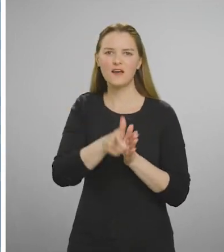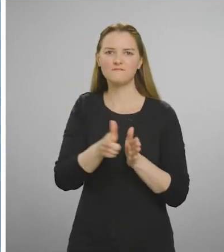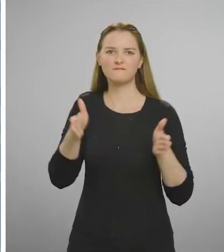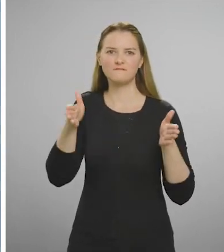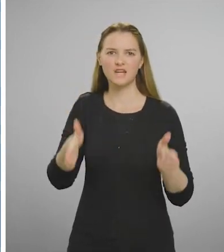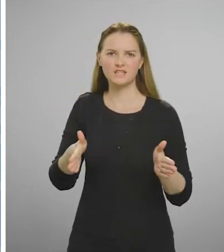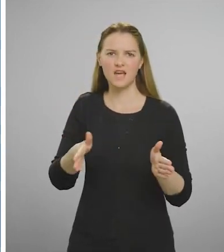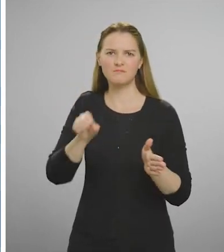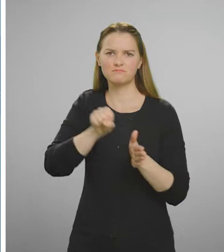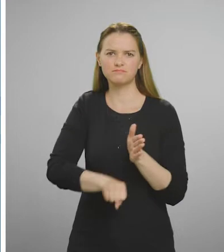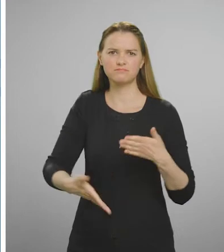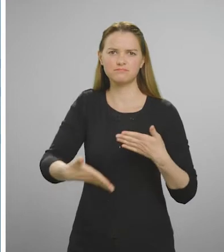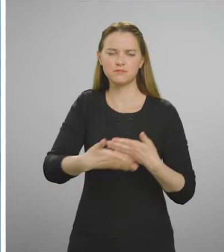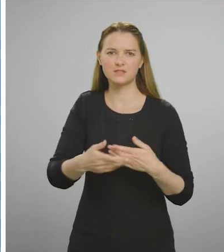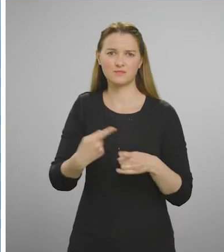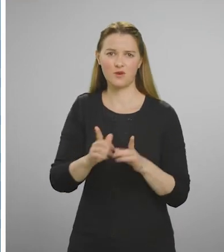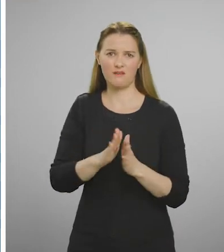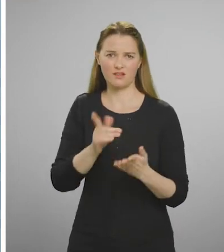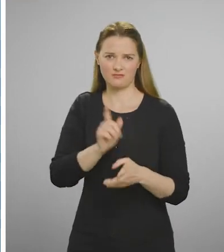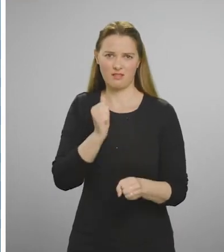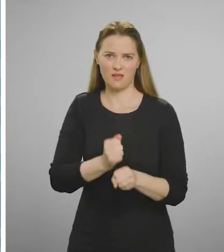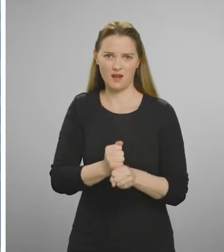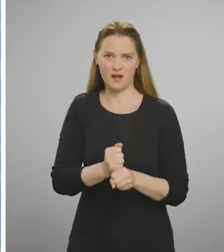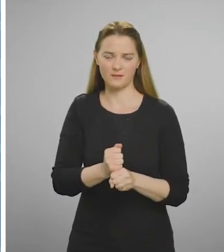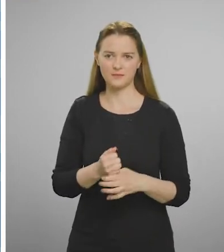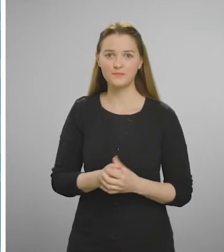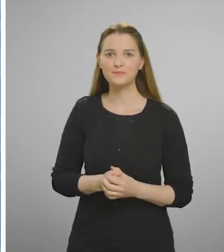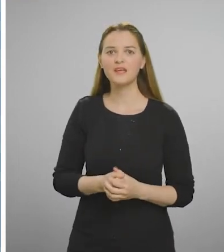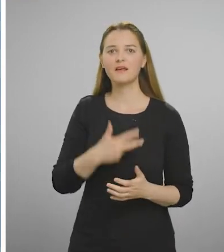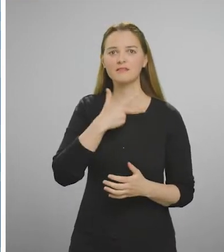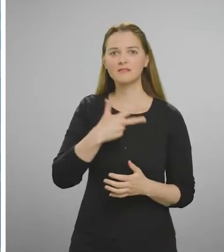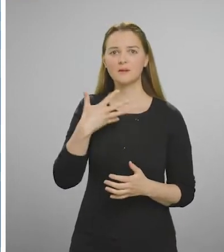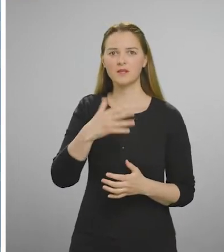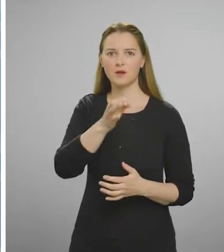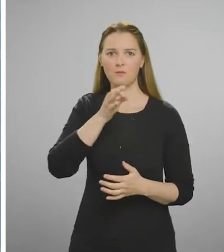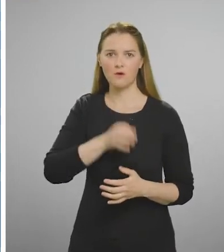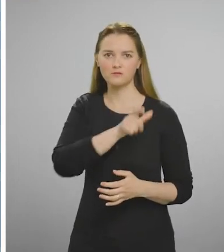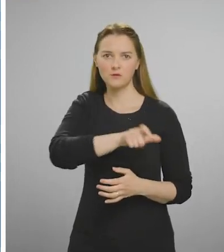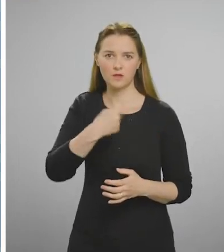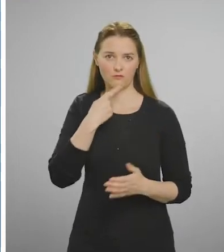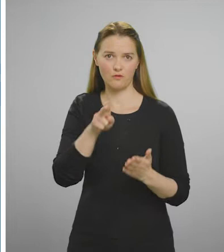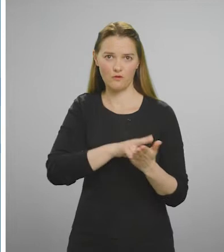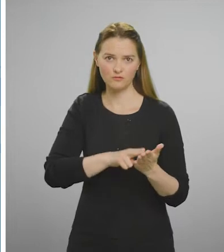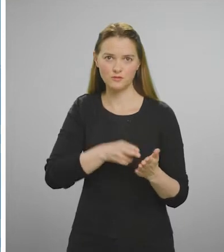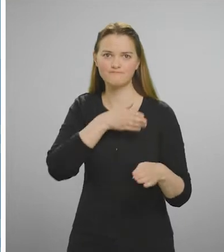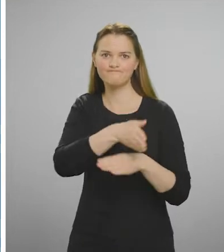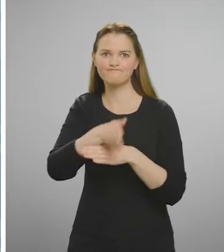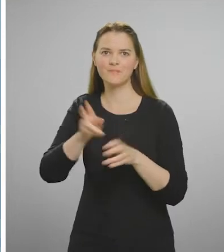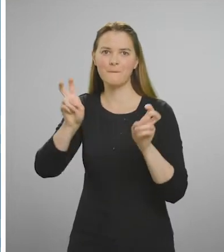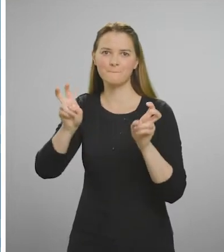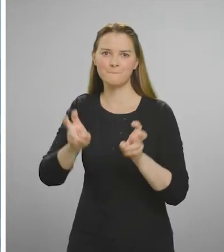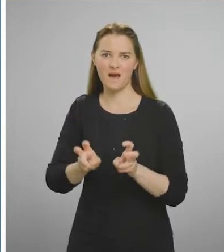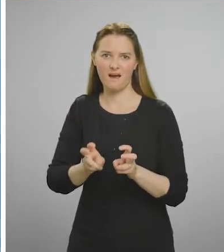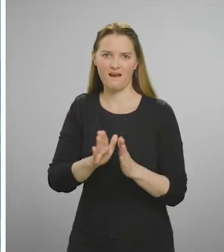u obzir razdoblje lockdowna u kojem su knjižnice bile zatvorene. Saznali smo da je 35% osoba koje čitaju